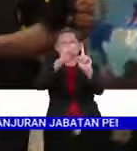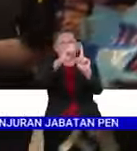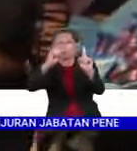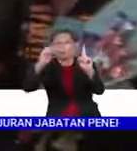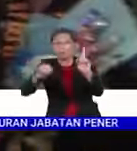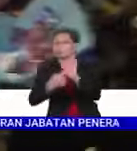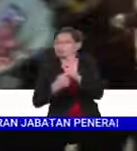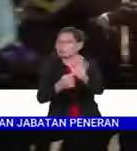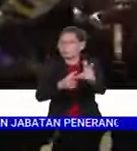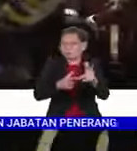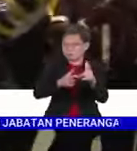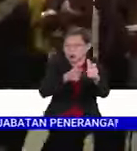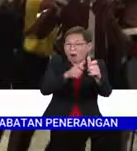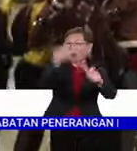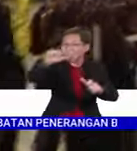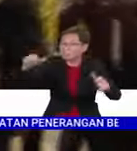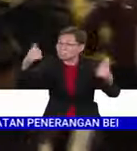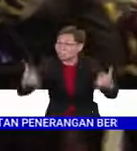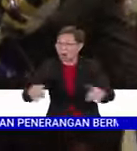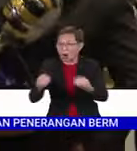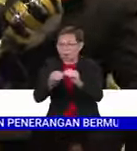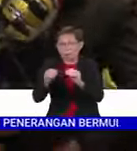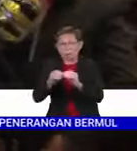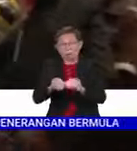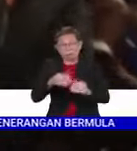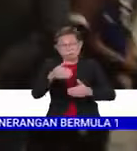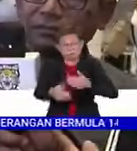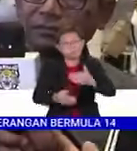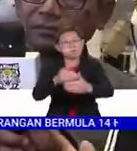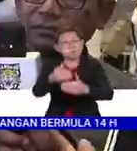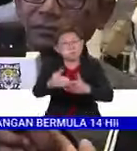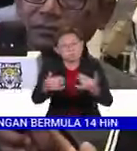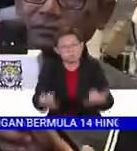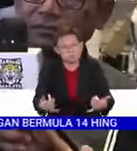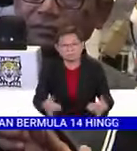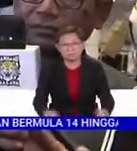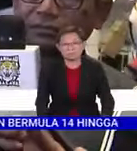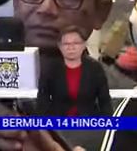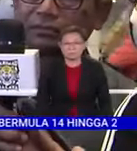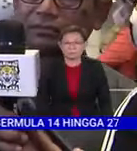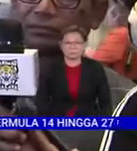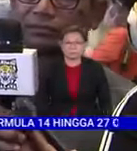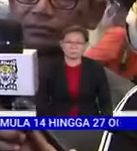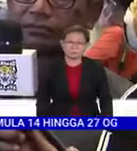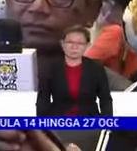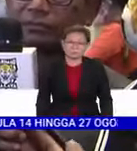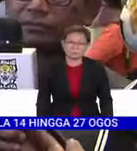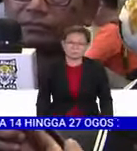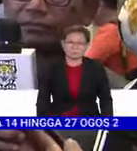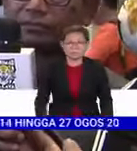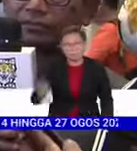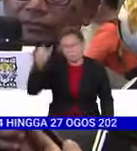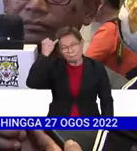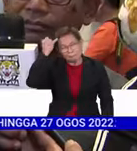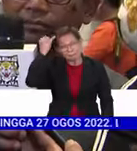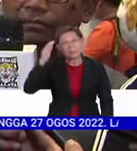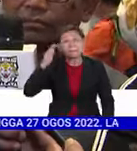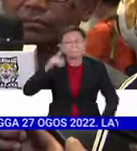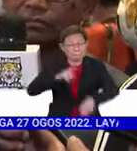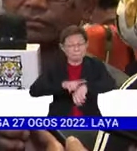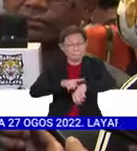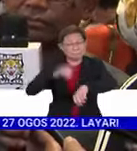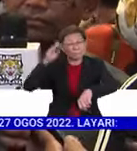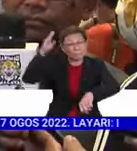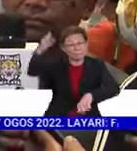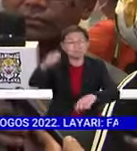turut menunjukkan pelari Asia kini sudah semakin ke hadapan. So Untuk pandangan masa hadapan, insyaAllah